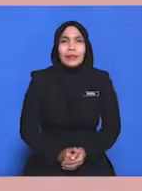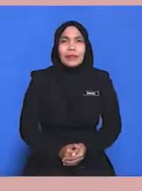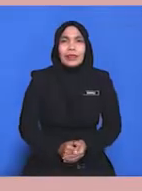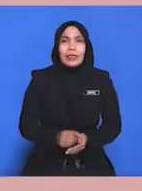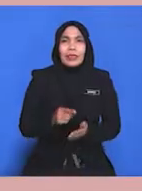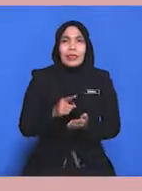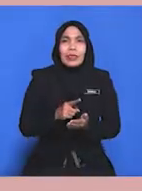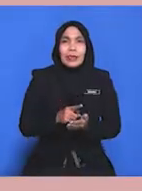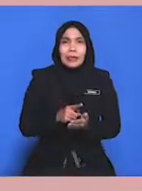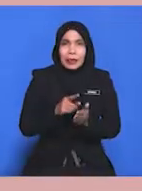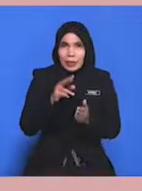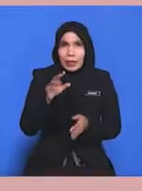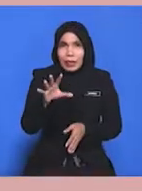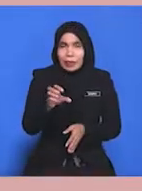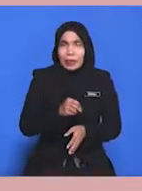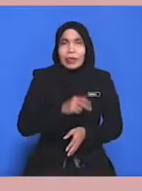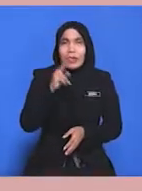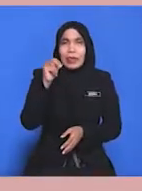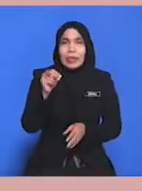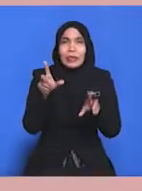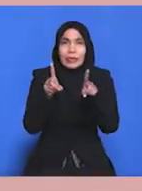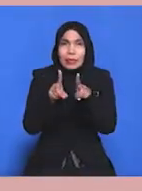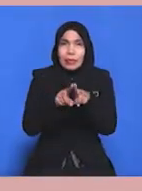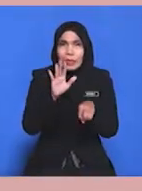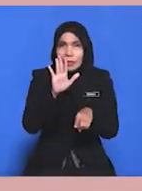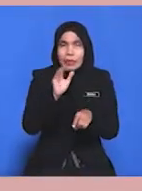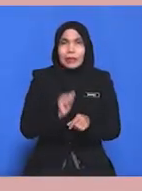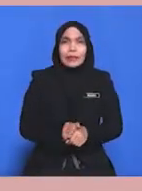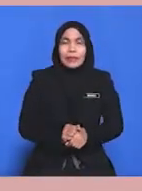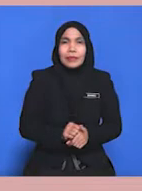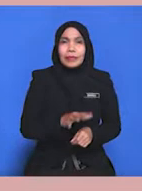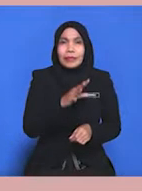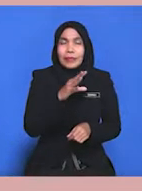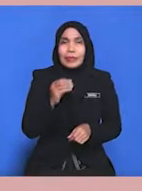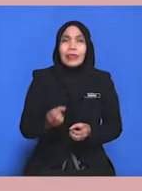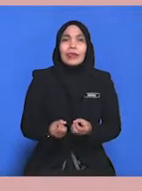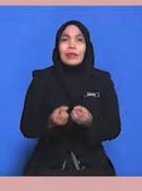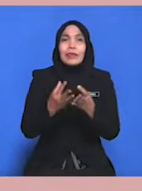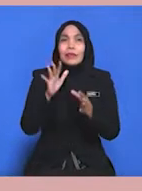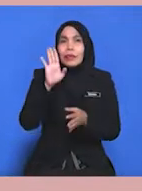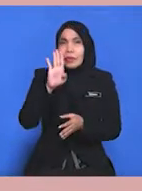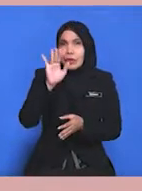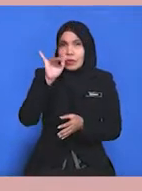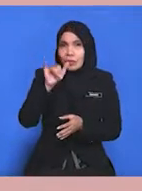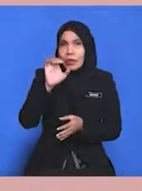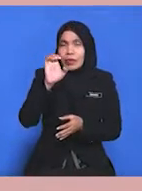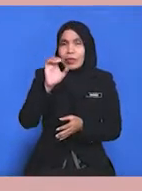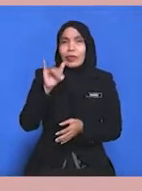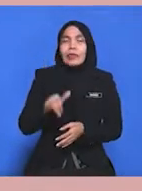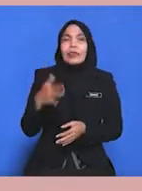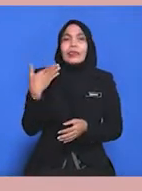ambil N bersamaan dengan 5 dan berapa bye yang akan ada?